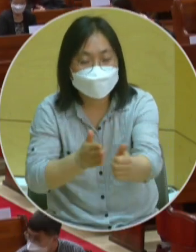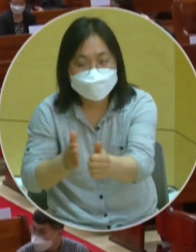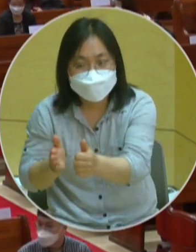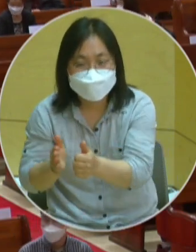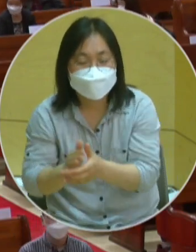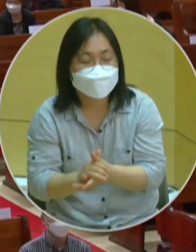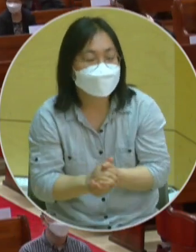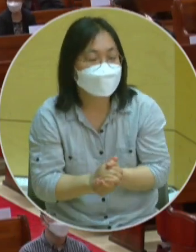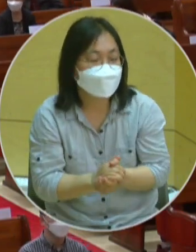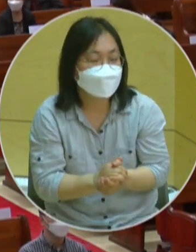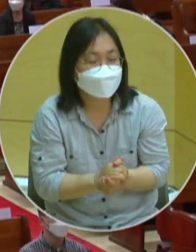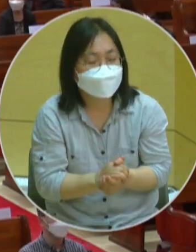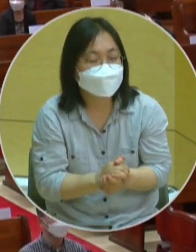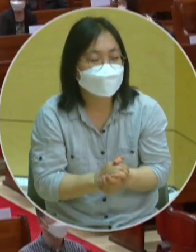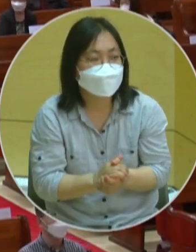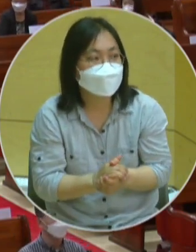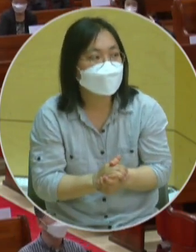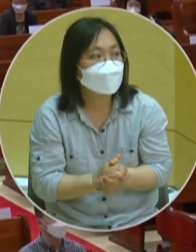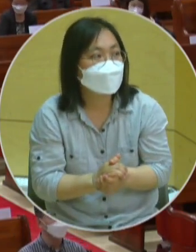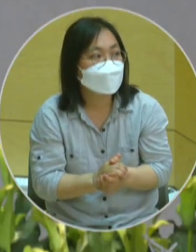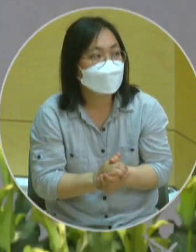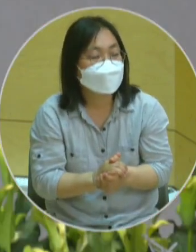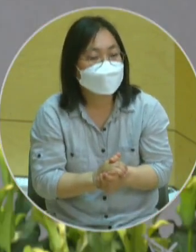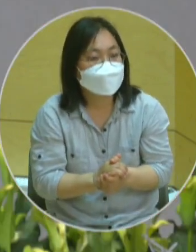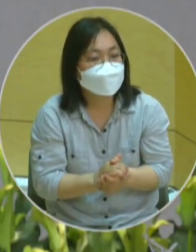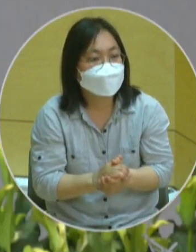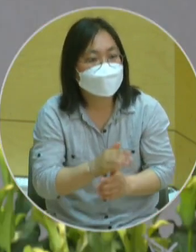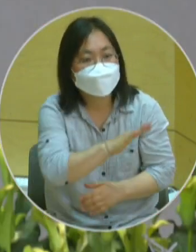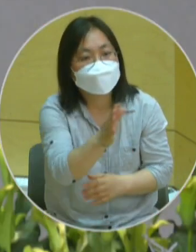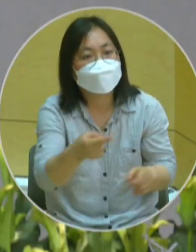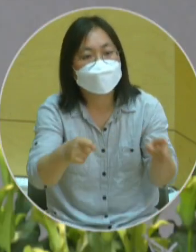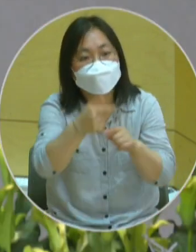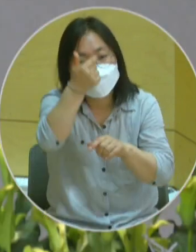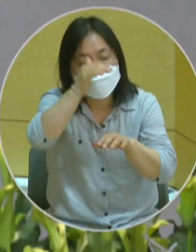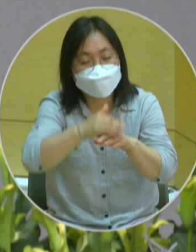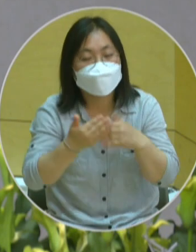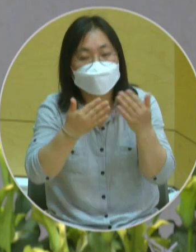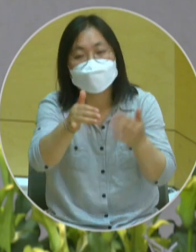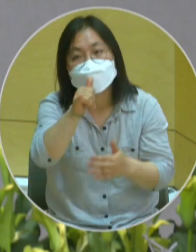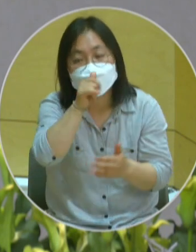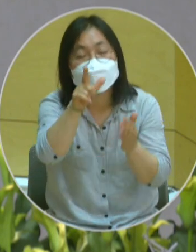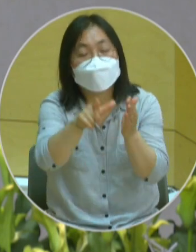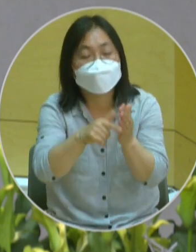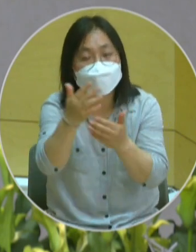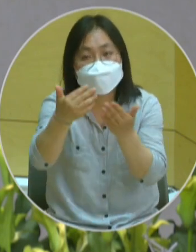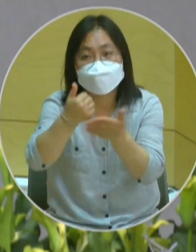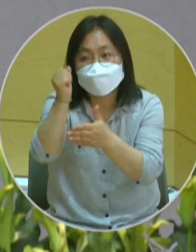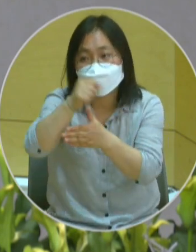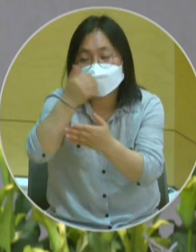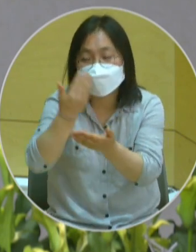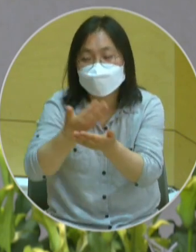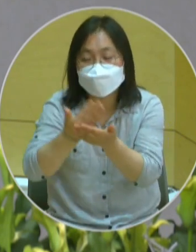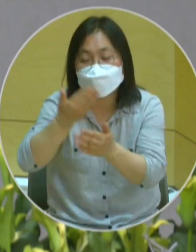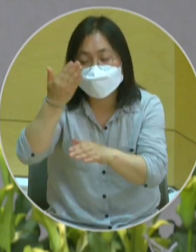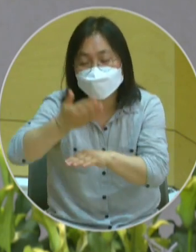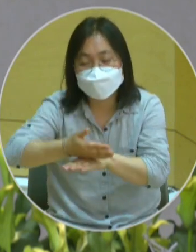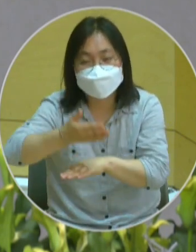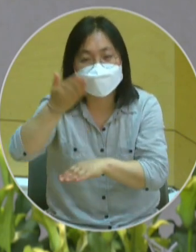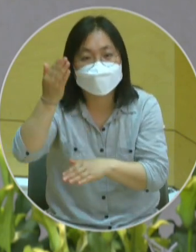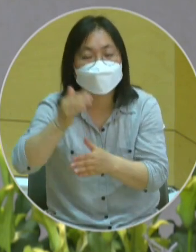평강을 기원합니다. 고맙습니다. 예, 우리가 함께 예배 드릴 수 있는 그 시간을 하나님 허락해 주셔서 얼마나